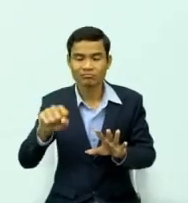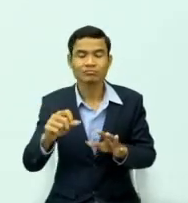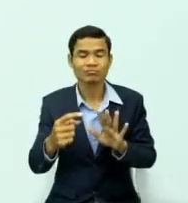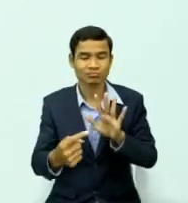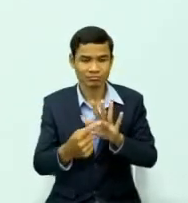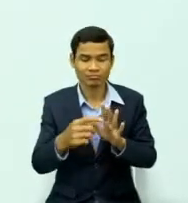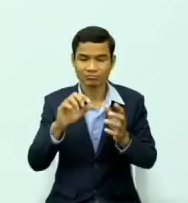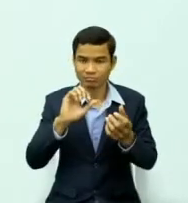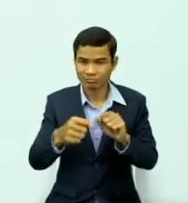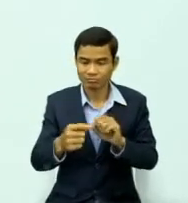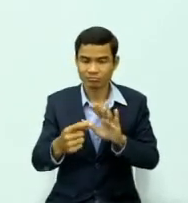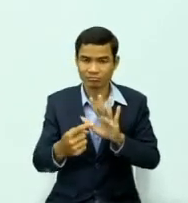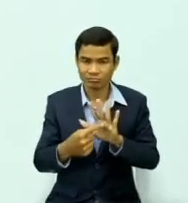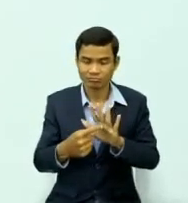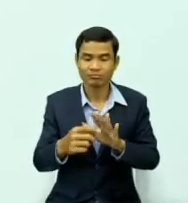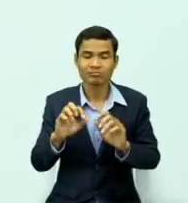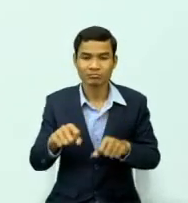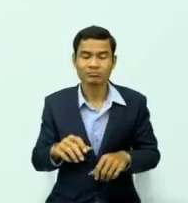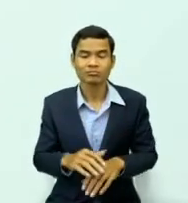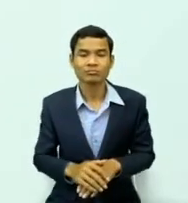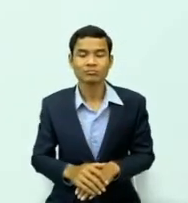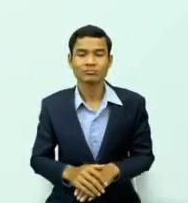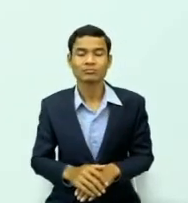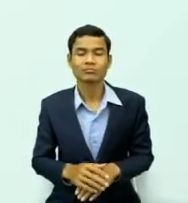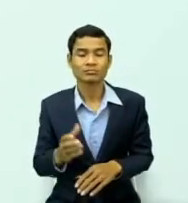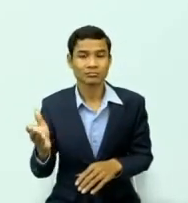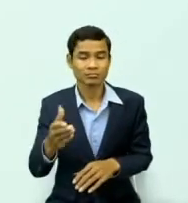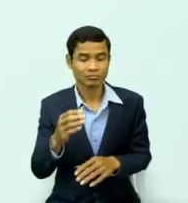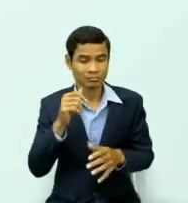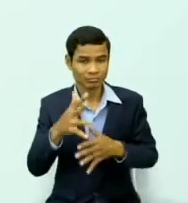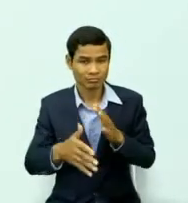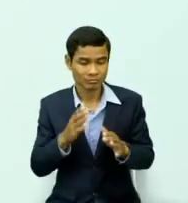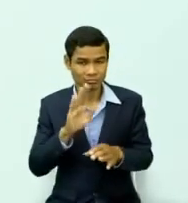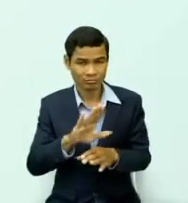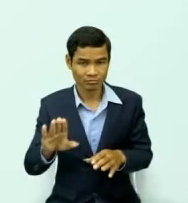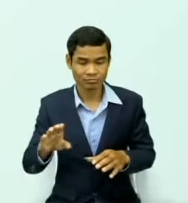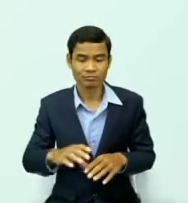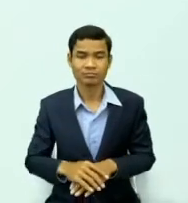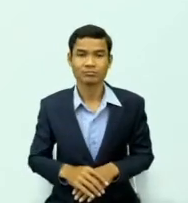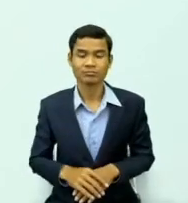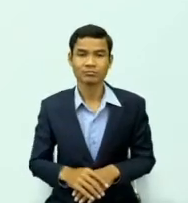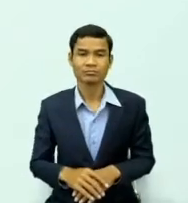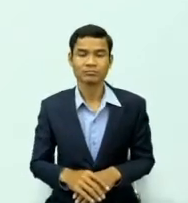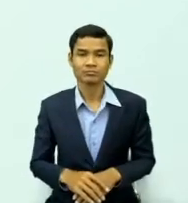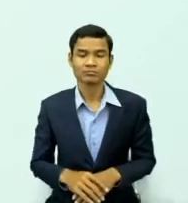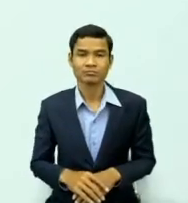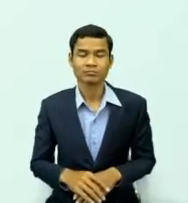bóc chân tiệt hỏi ta hãy lỡ con ăn